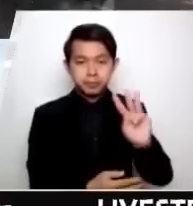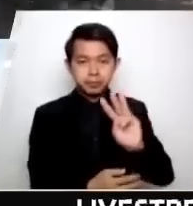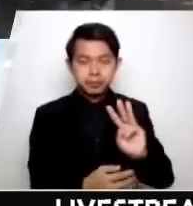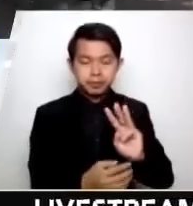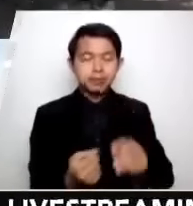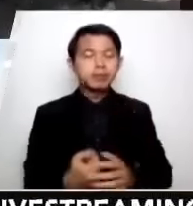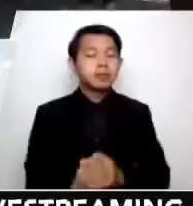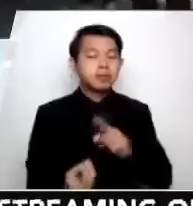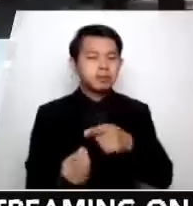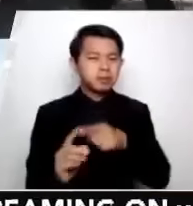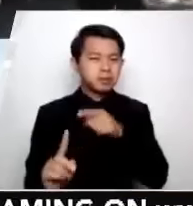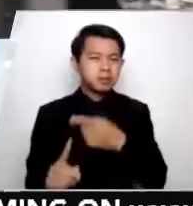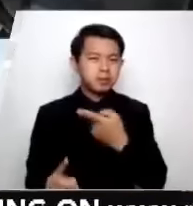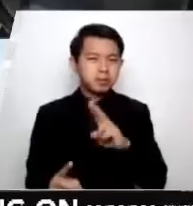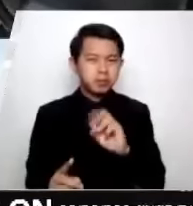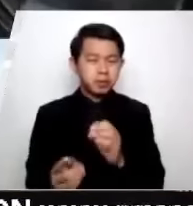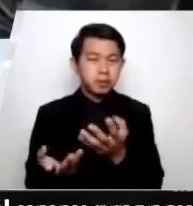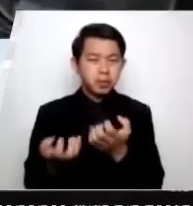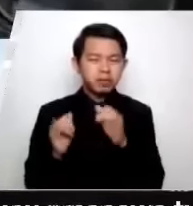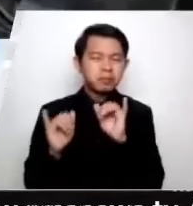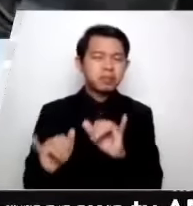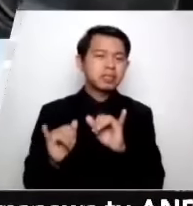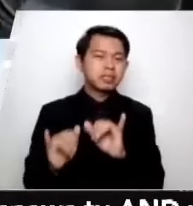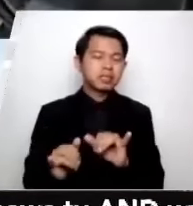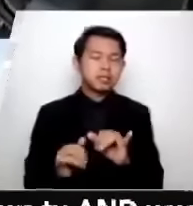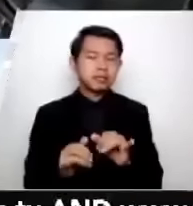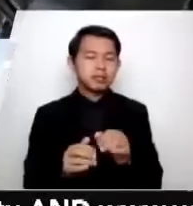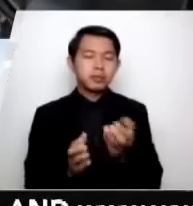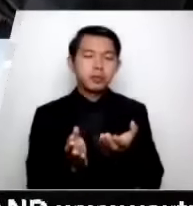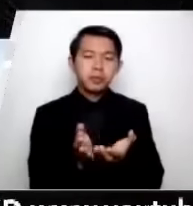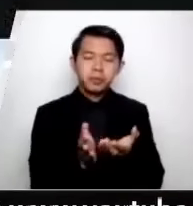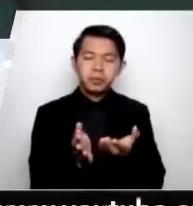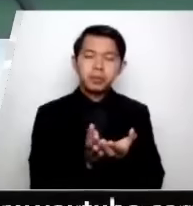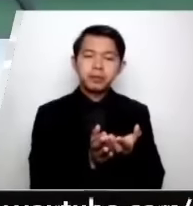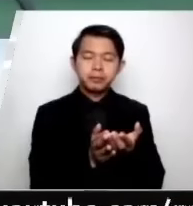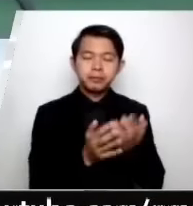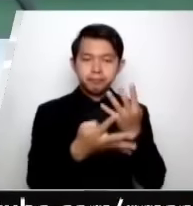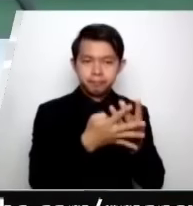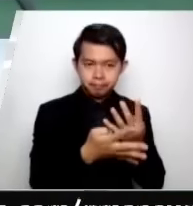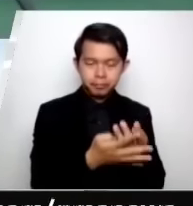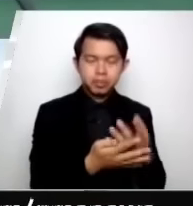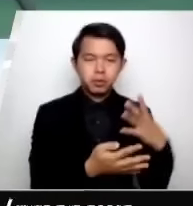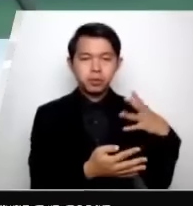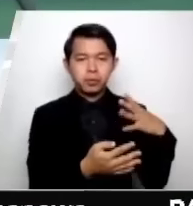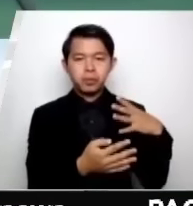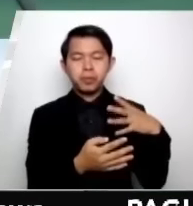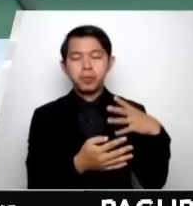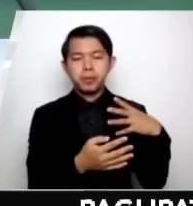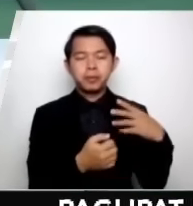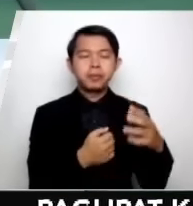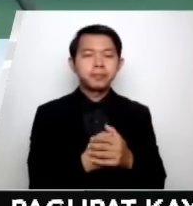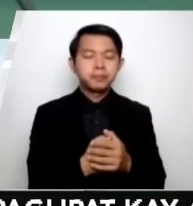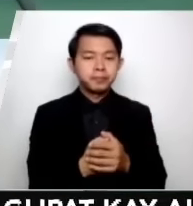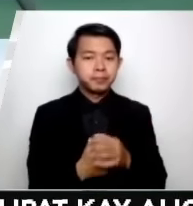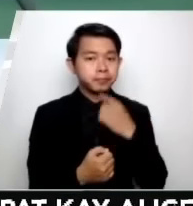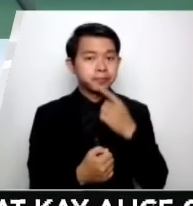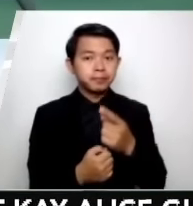manatili sa Valenzuela City Jail si Guo habang hinihintay ang arraignment nito. Nang sabihin ng depensa na magpapiyansa si